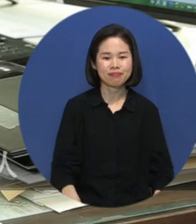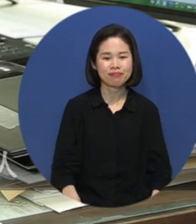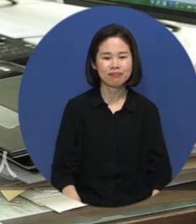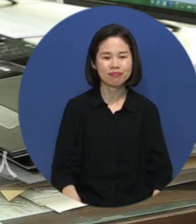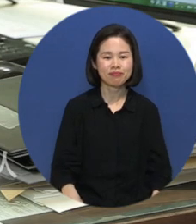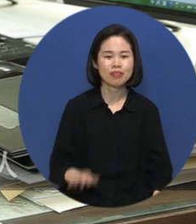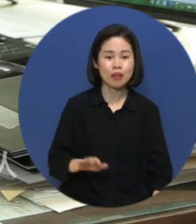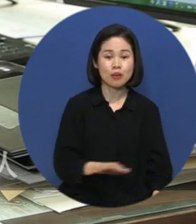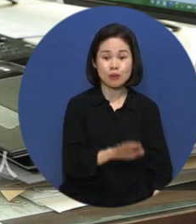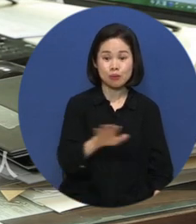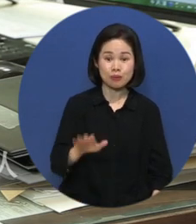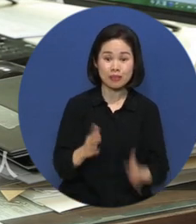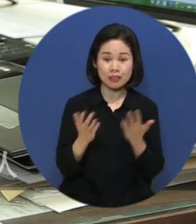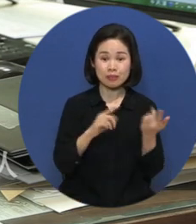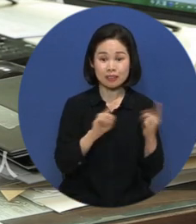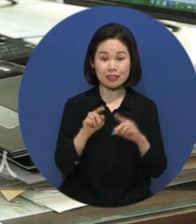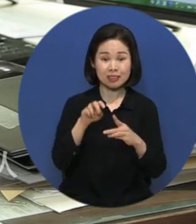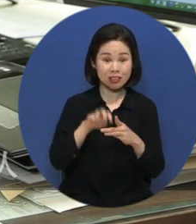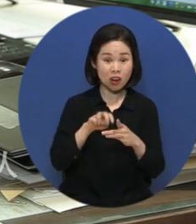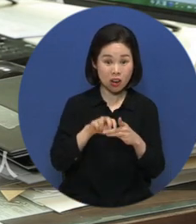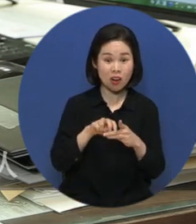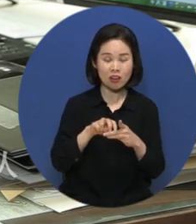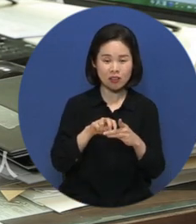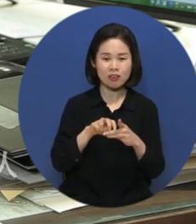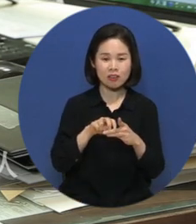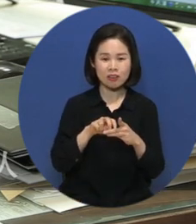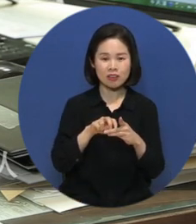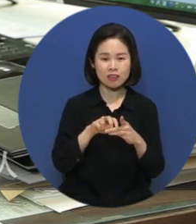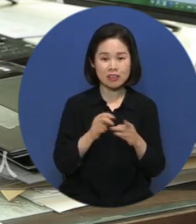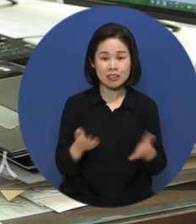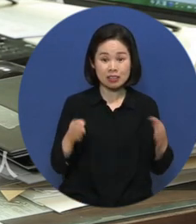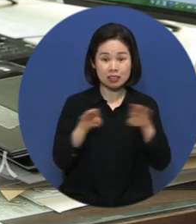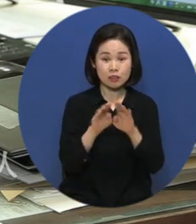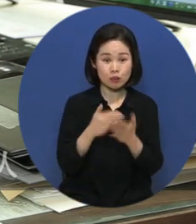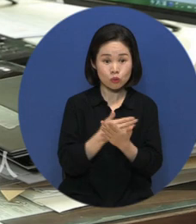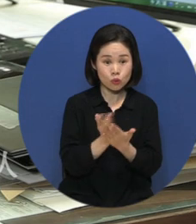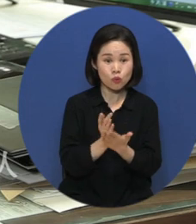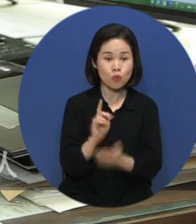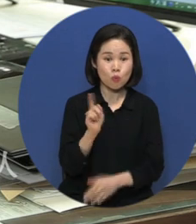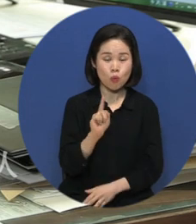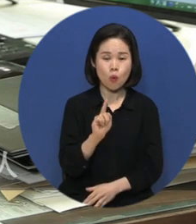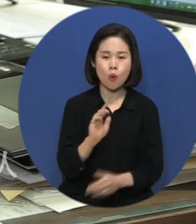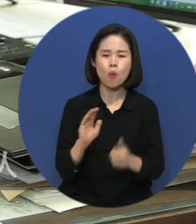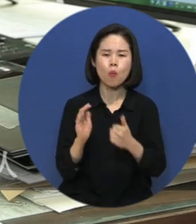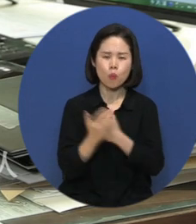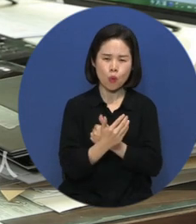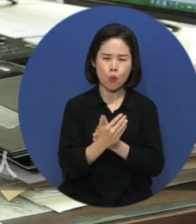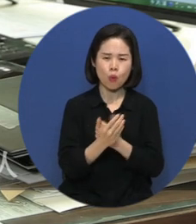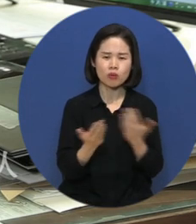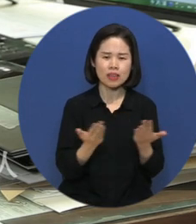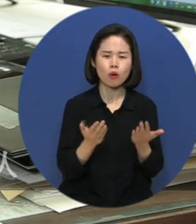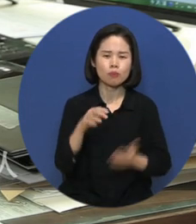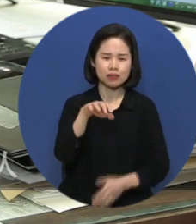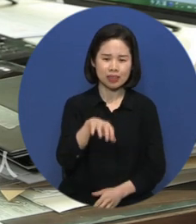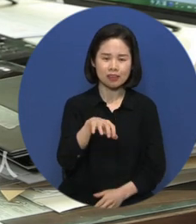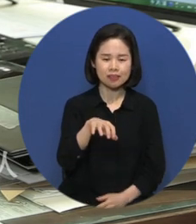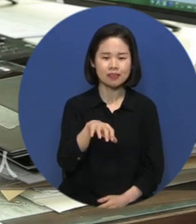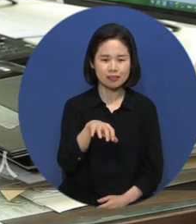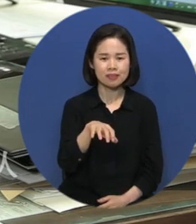예, 우리 강서구 직업재활센터는 시설의 종류로 보면은 보호 작업장이에요.